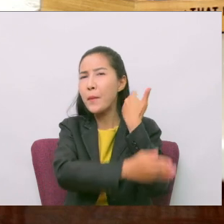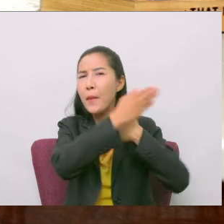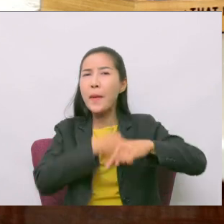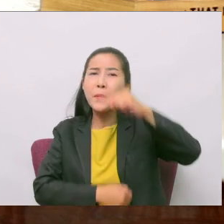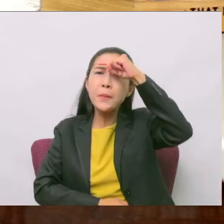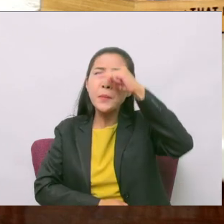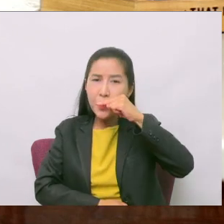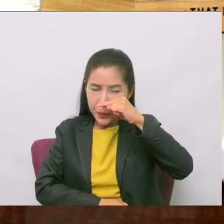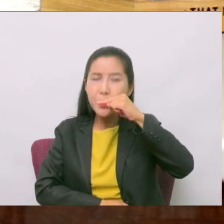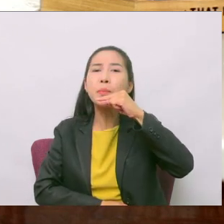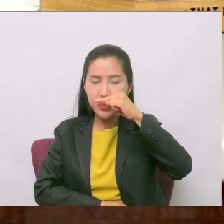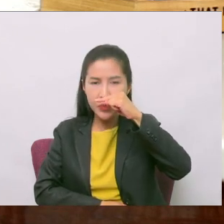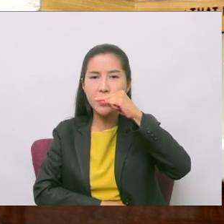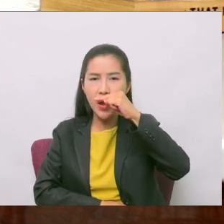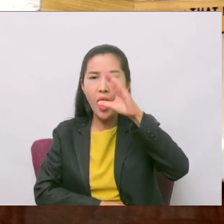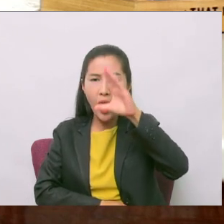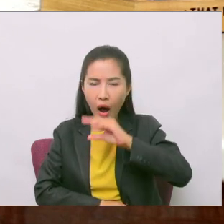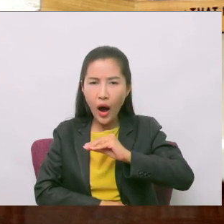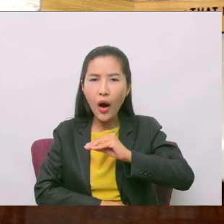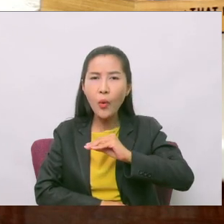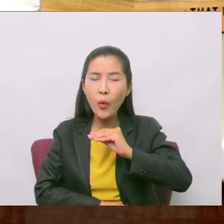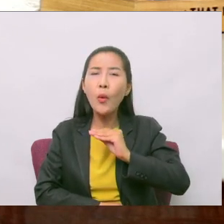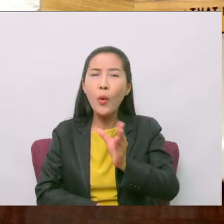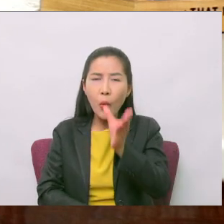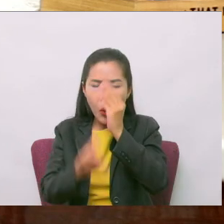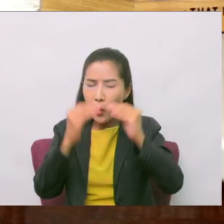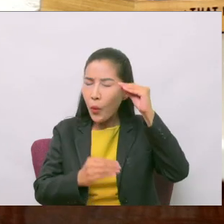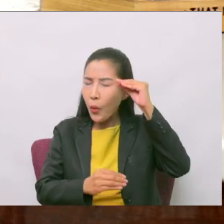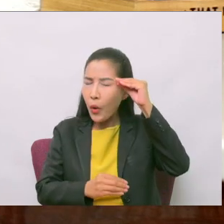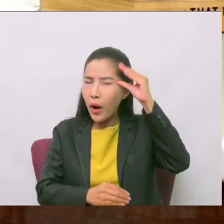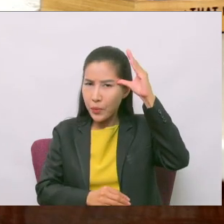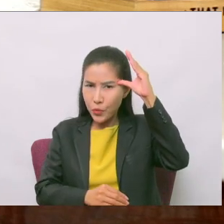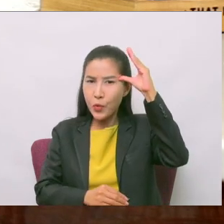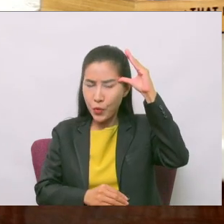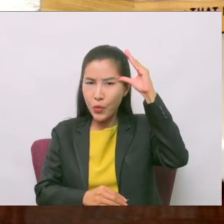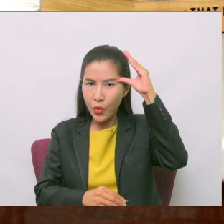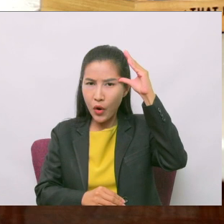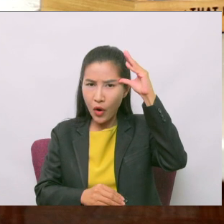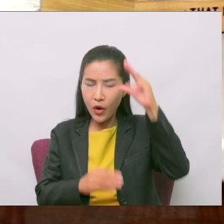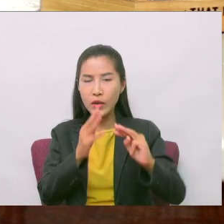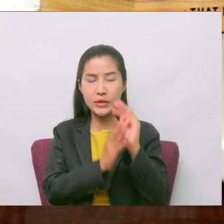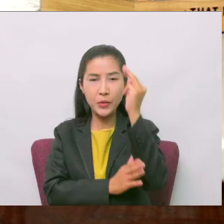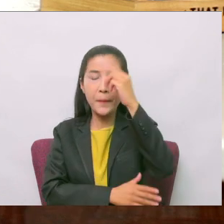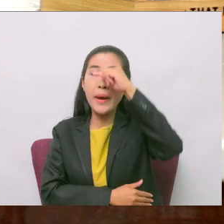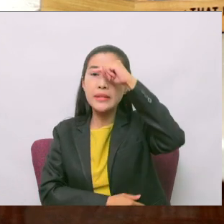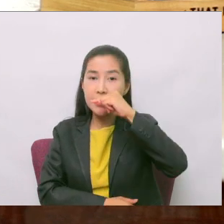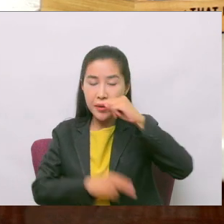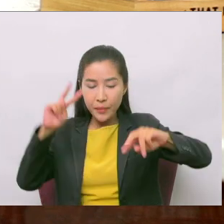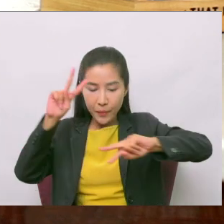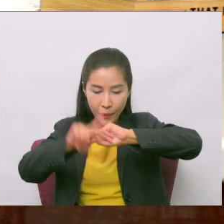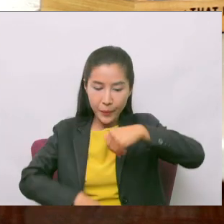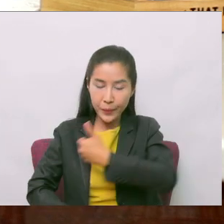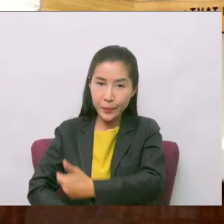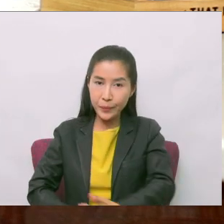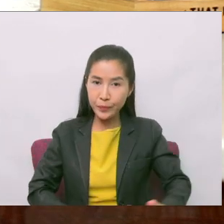รู้นะคะเรื่องของการใช้สมุนไพรมาดูแลสุขภาพนะคะซึ่งในวันนี้นะคะเราก็จะมาพูดถึงในเรื่องของ